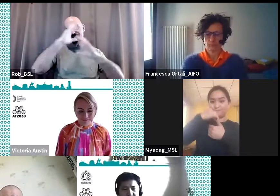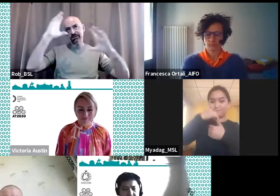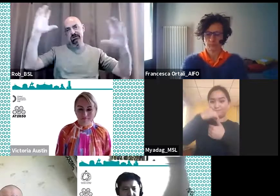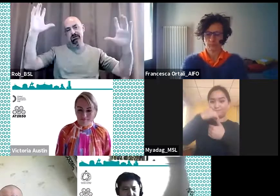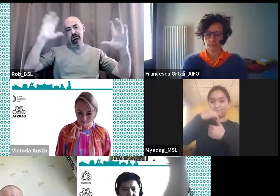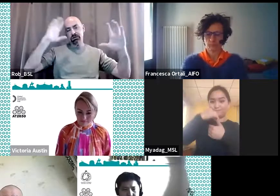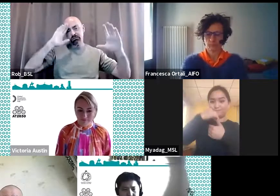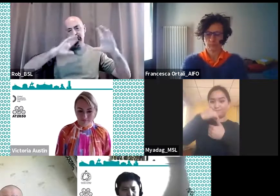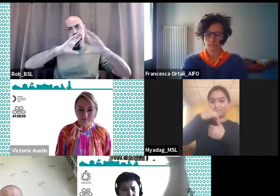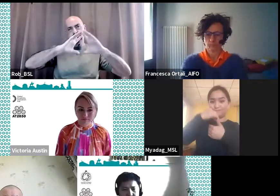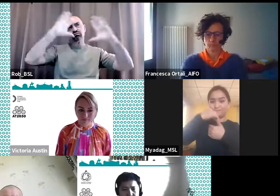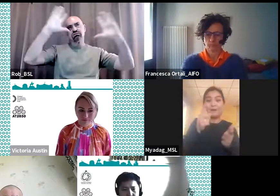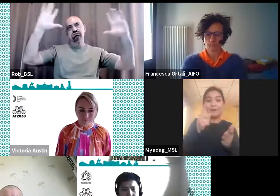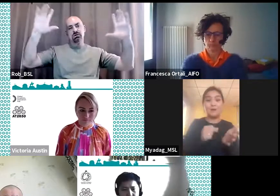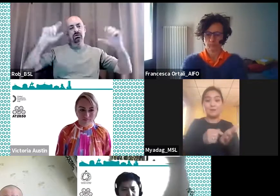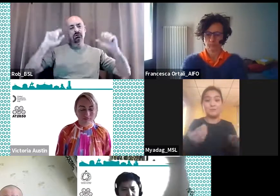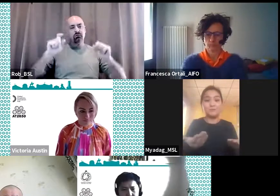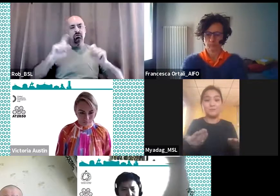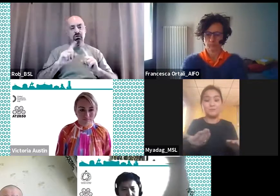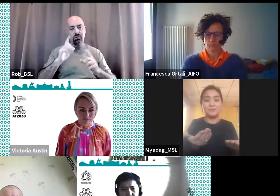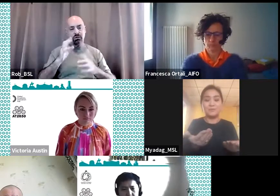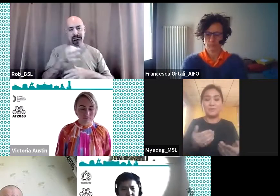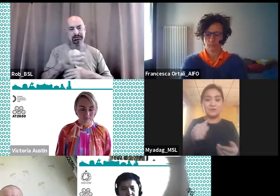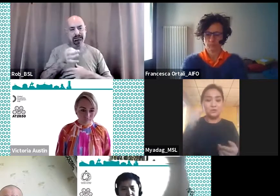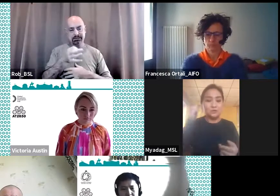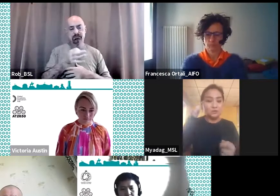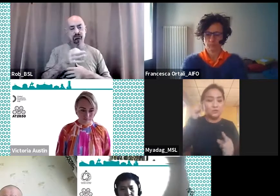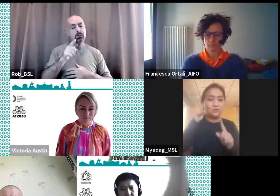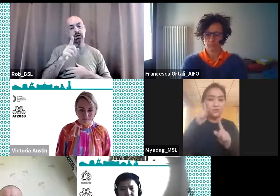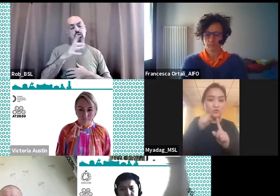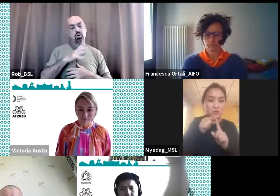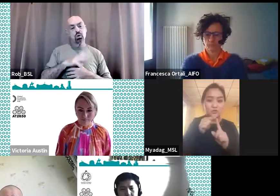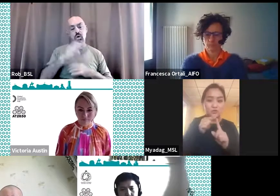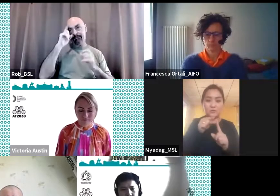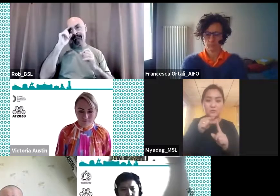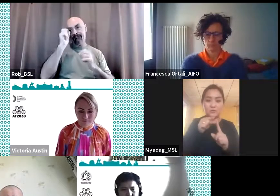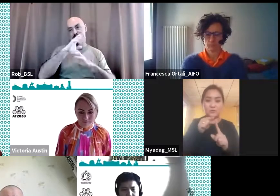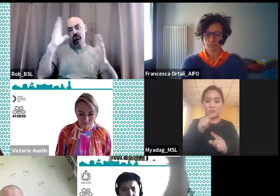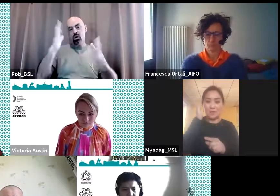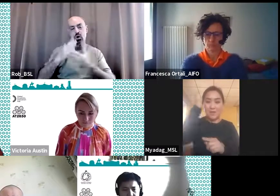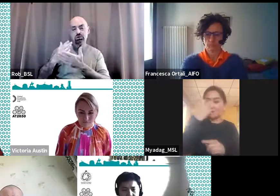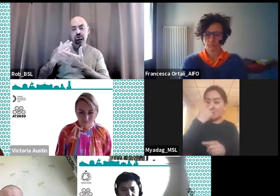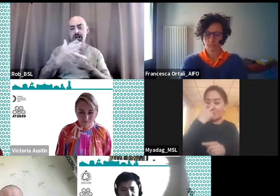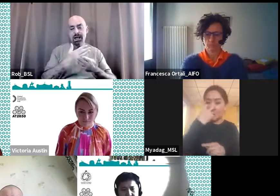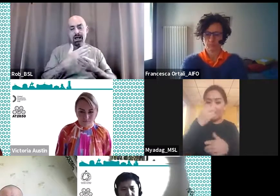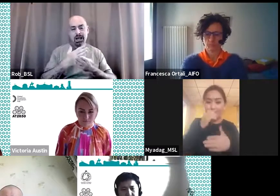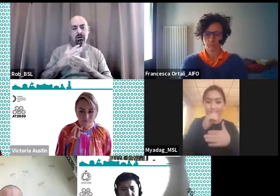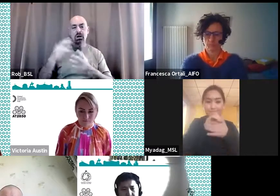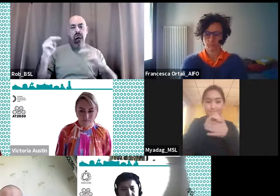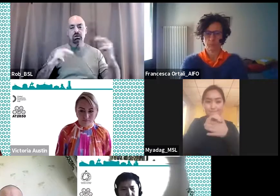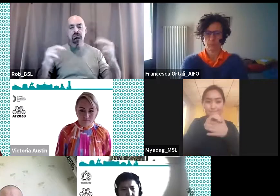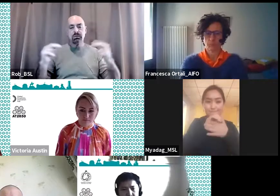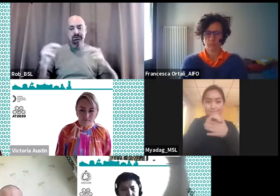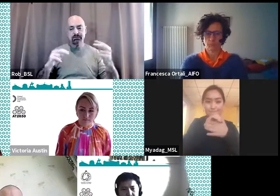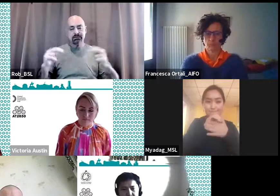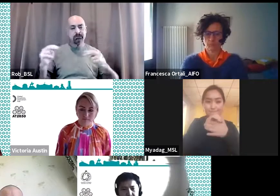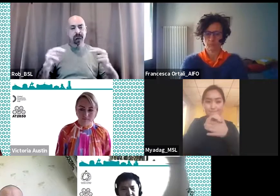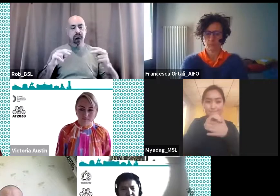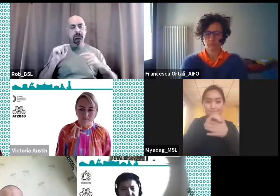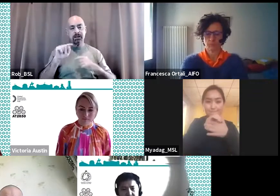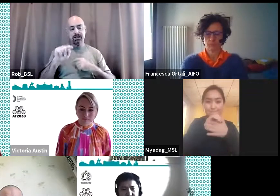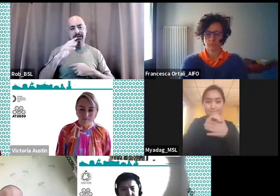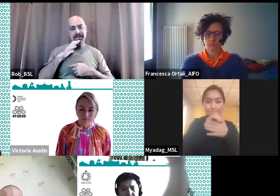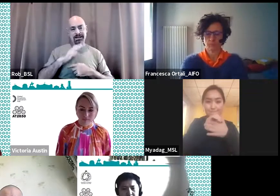алсын харааг батлахын тулд оролцогч талууд бүгдээрээ хөгжлийн бэрхшээлийн талын